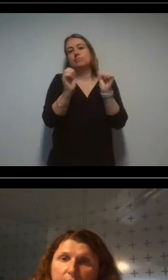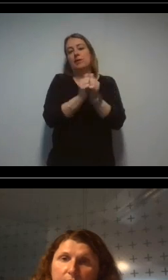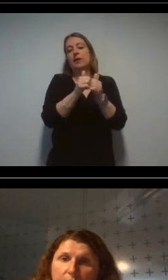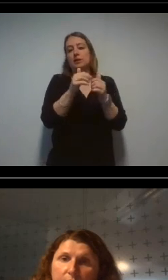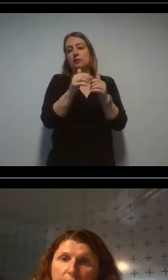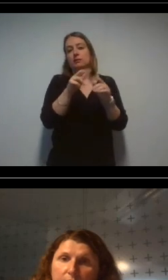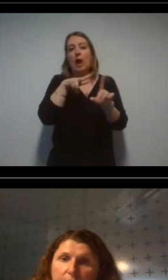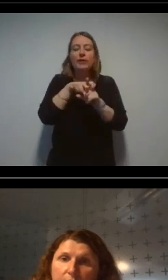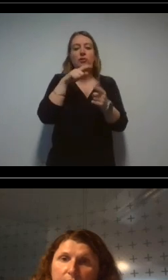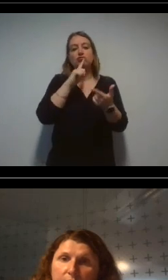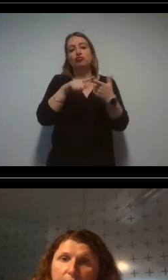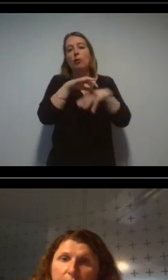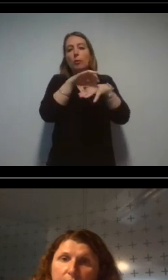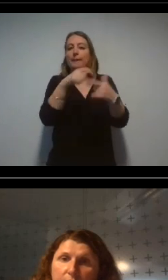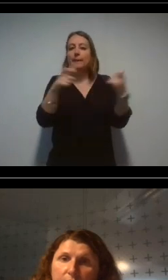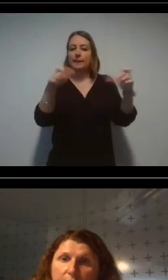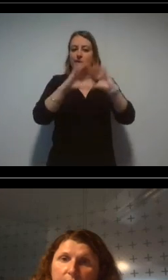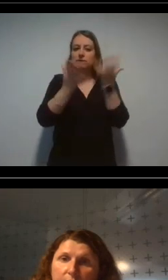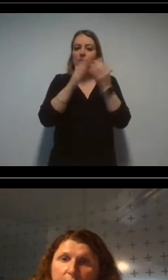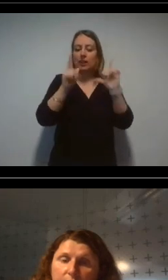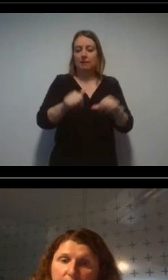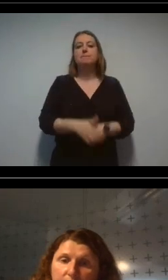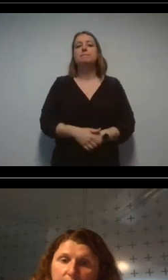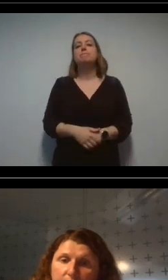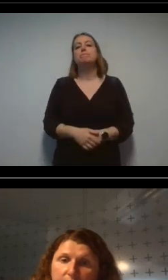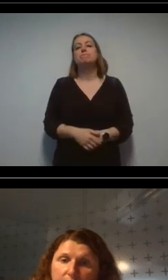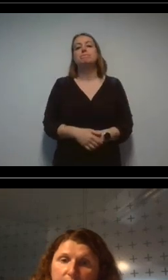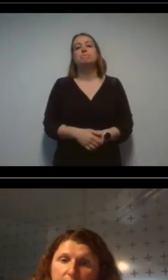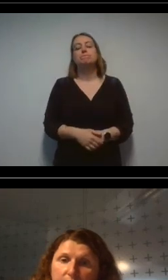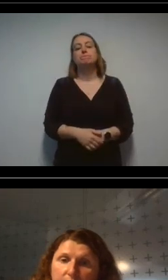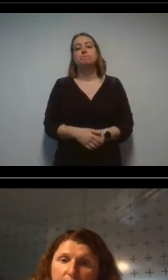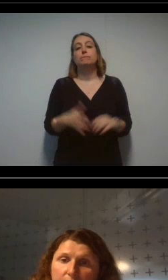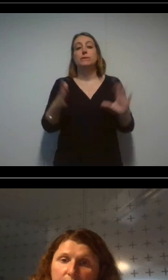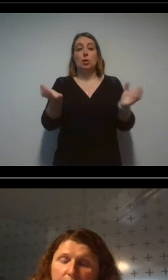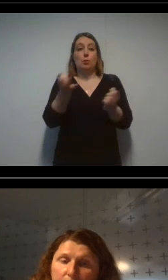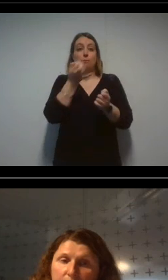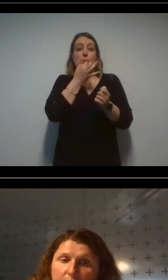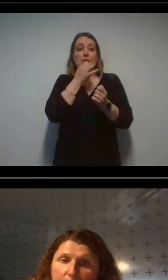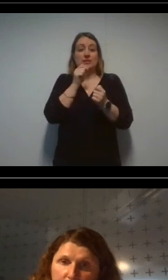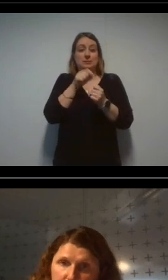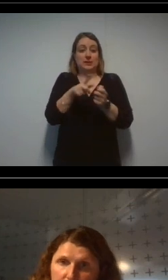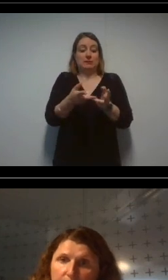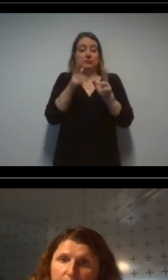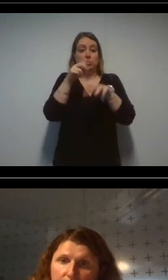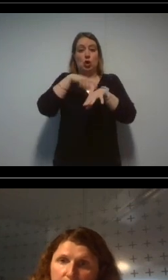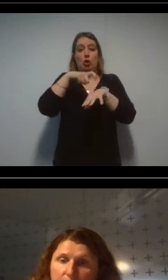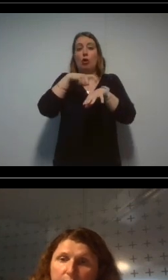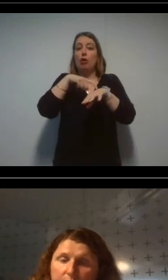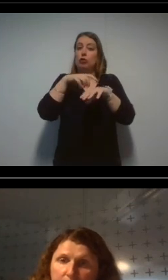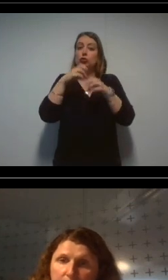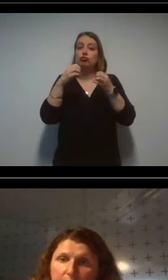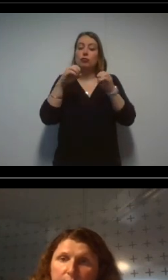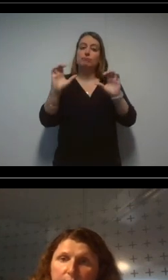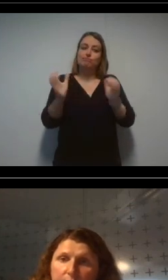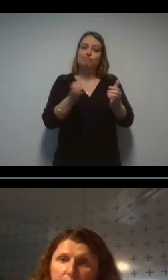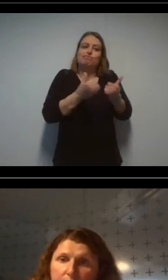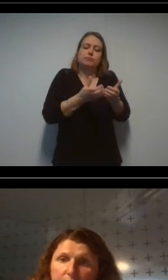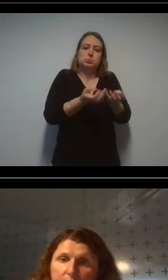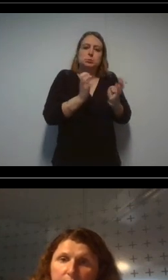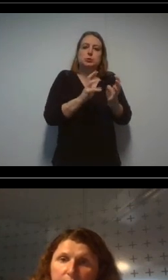des accompagnants à leur côté. Et donc, on profite de ces créneaux-là où ils ont le plus de regroupements pour faire venir ce